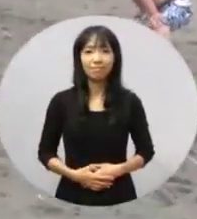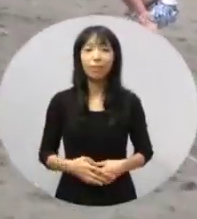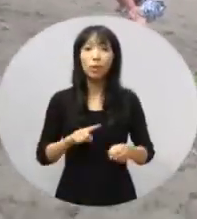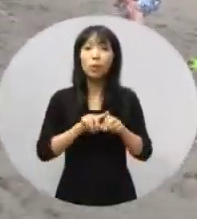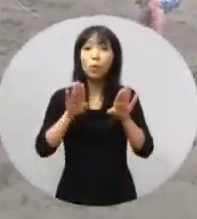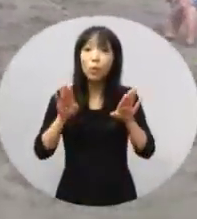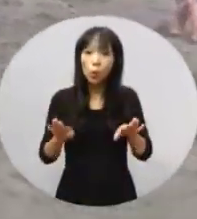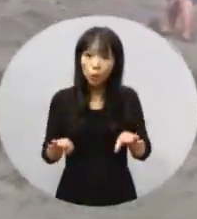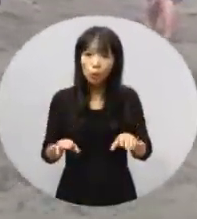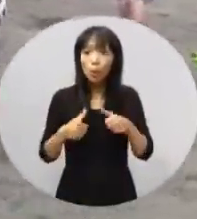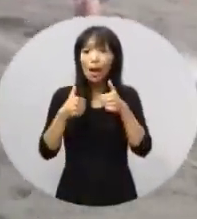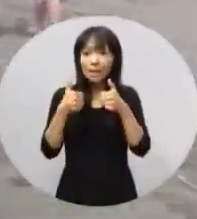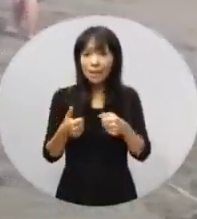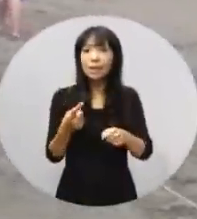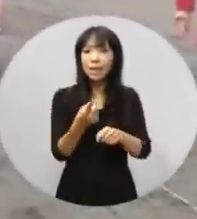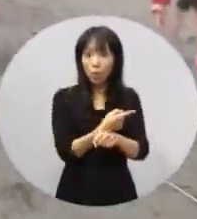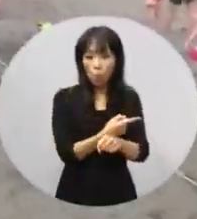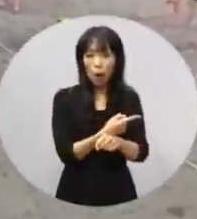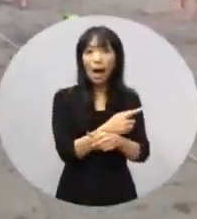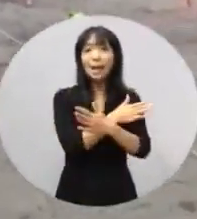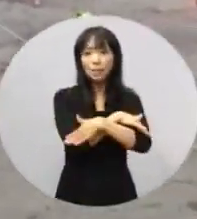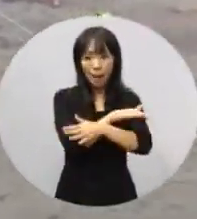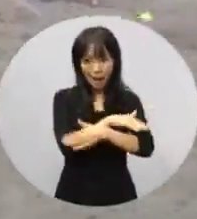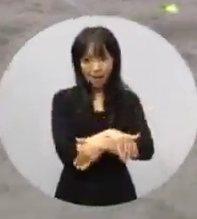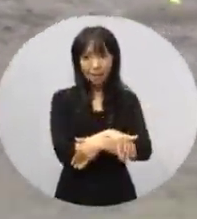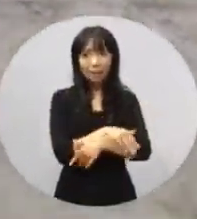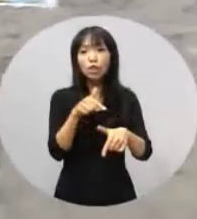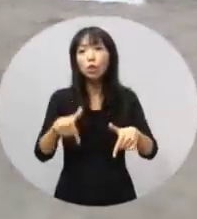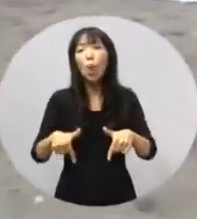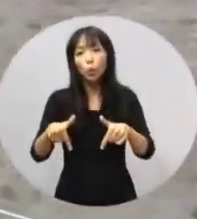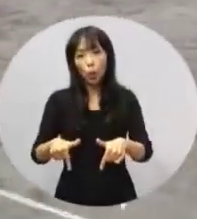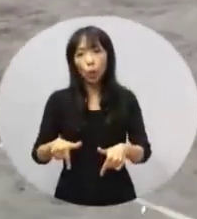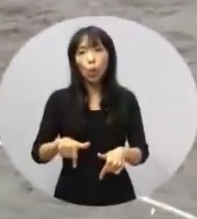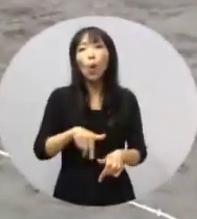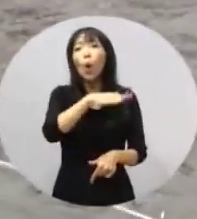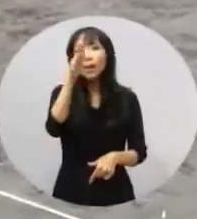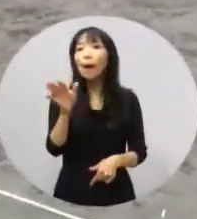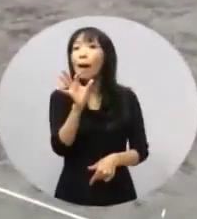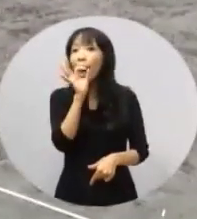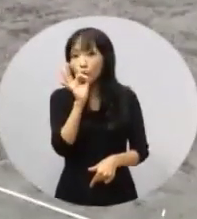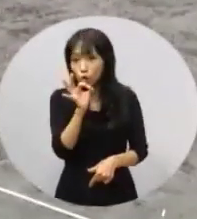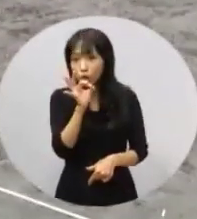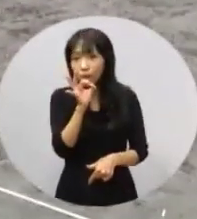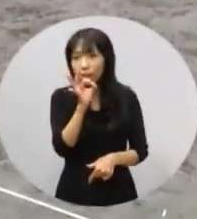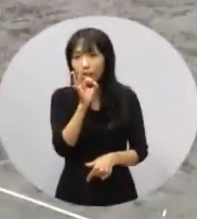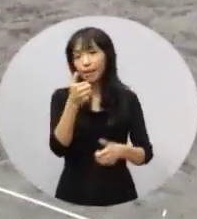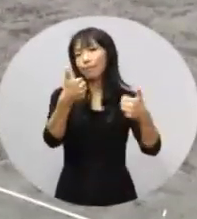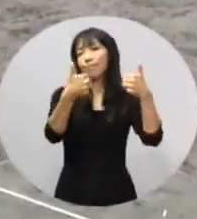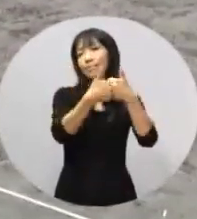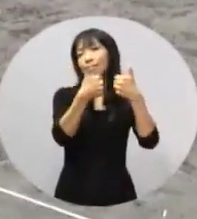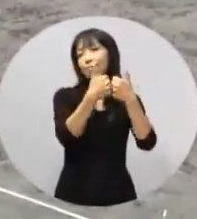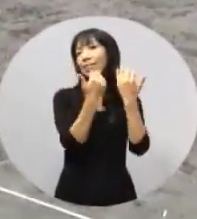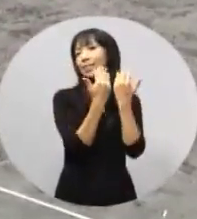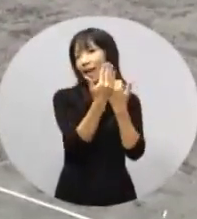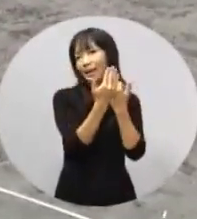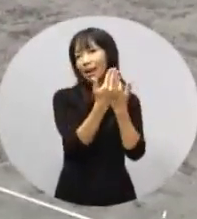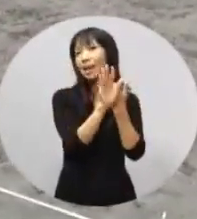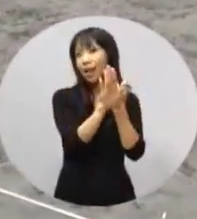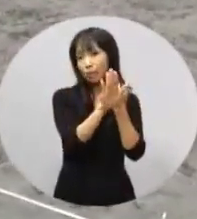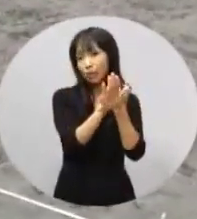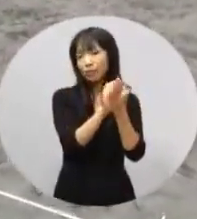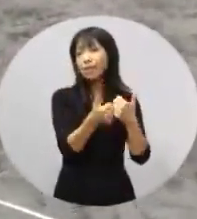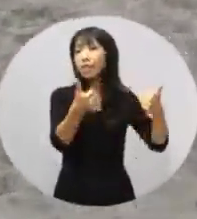今年は茅ヶ崎2茨城ソート山口で水分線大会を行う